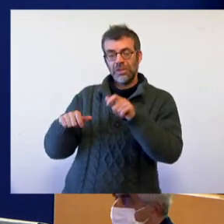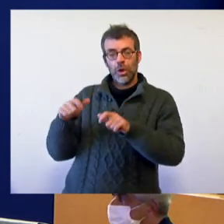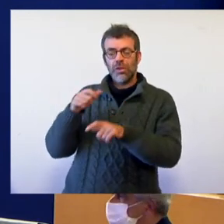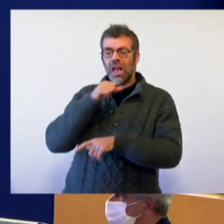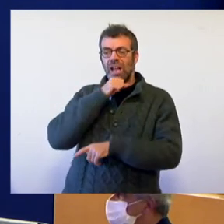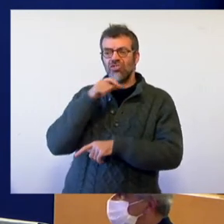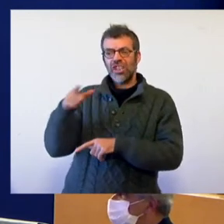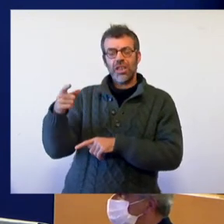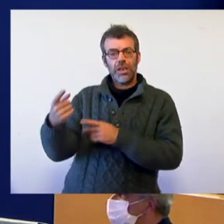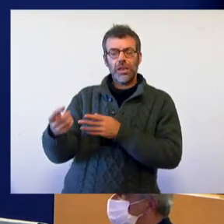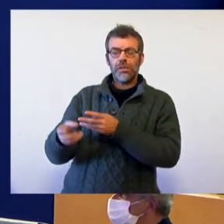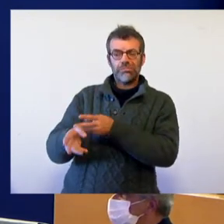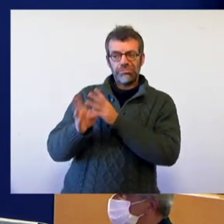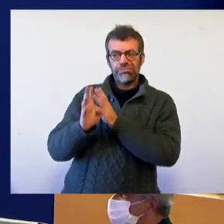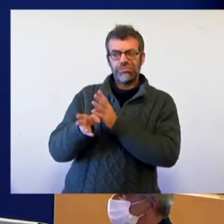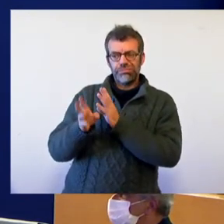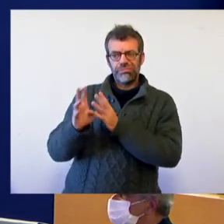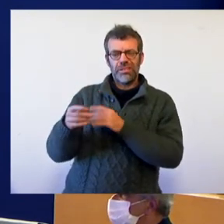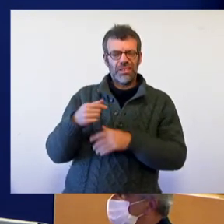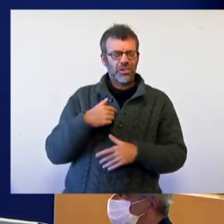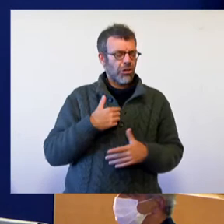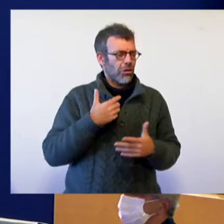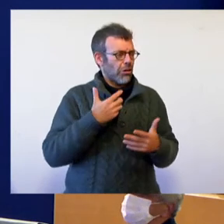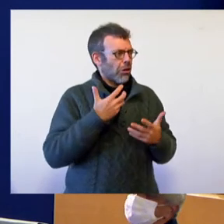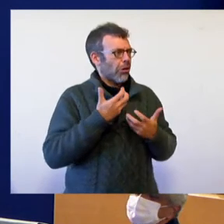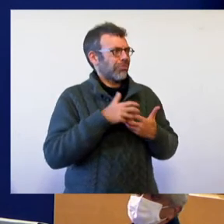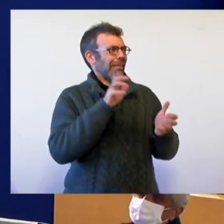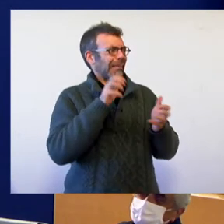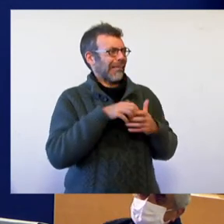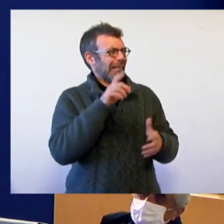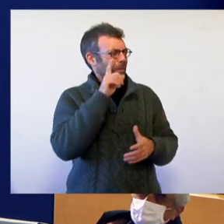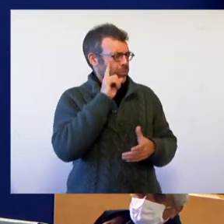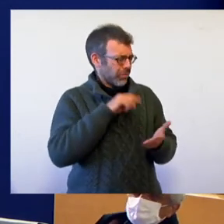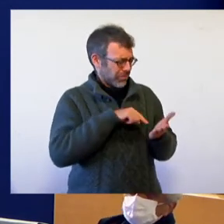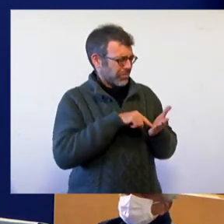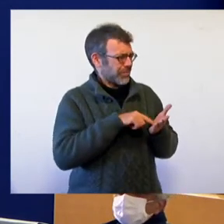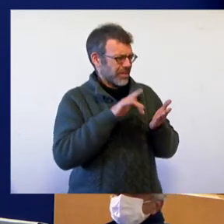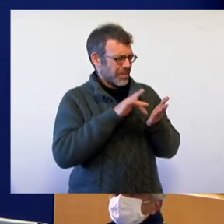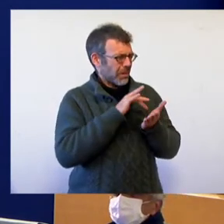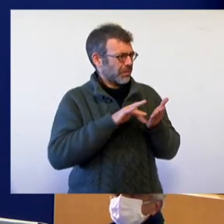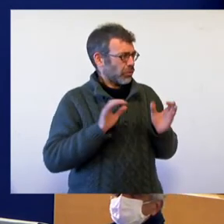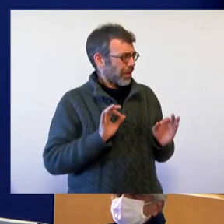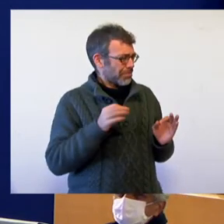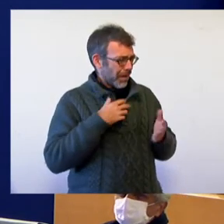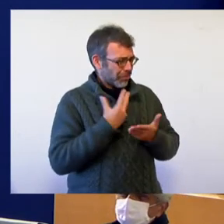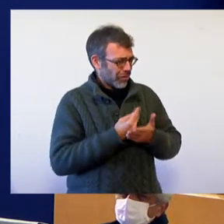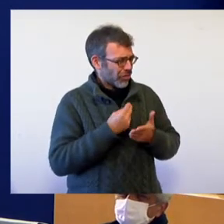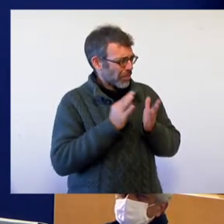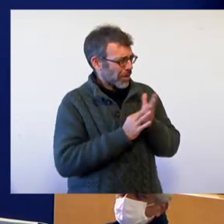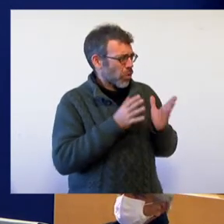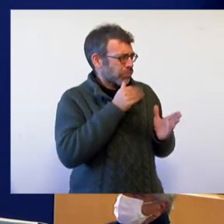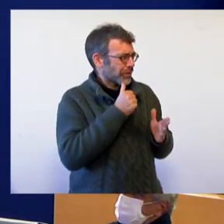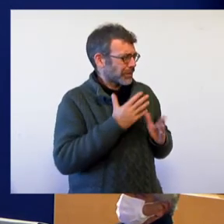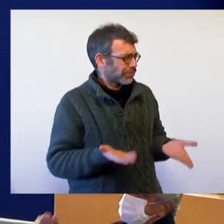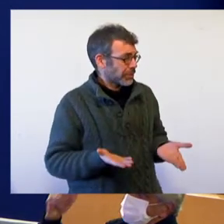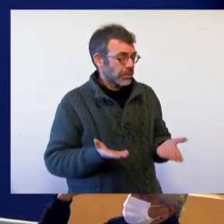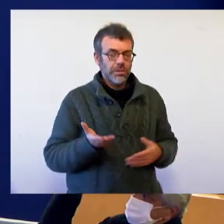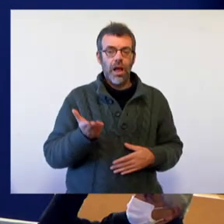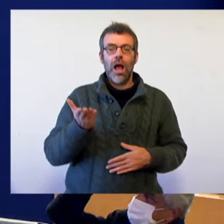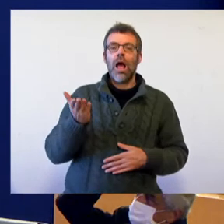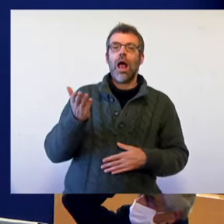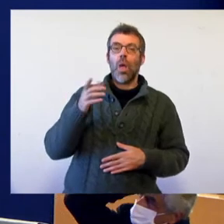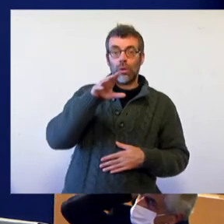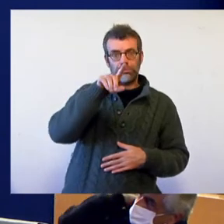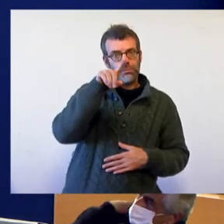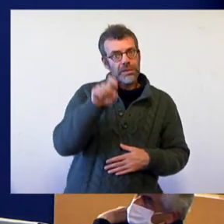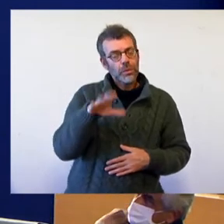beaucoup parce qu'elles n'ont pas le smartphone qui leur permet de télécharger. Je voudrais savoir comment font ces